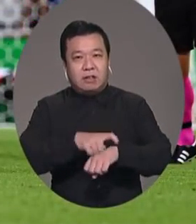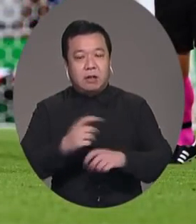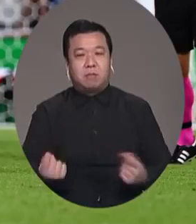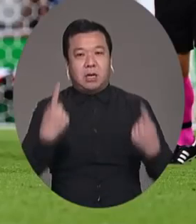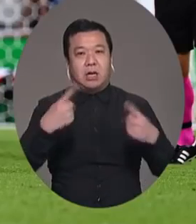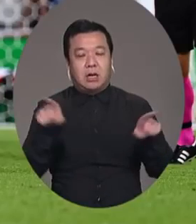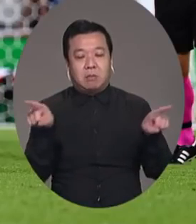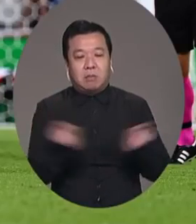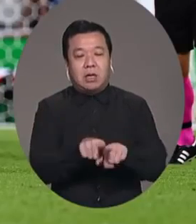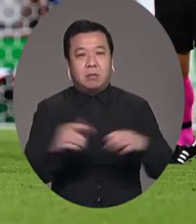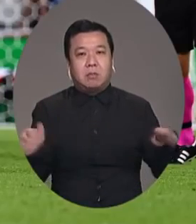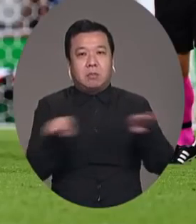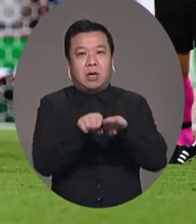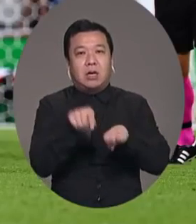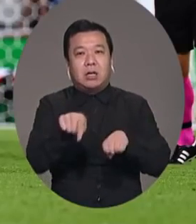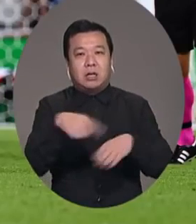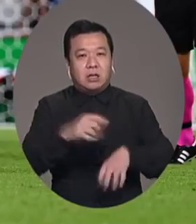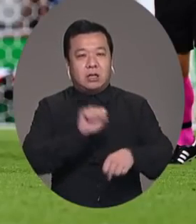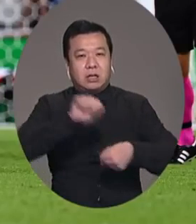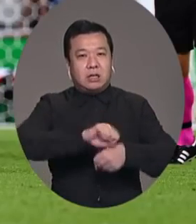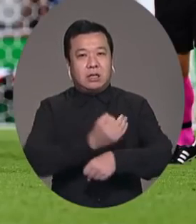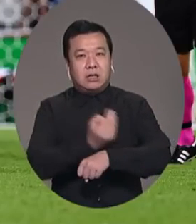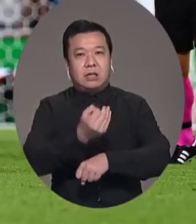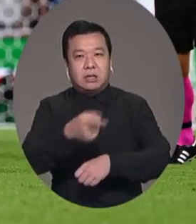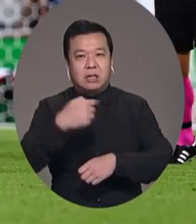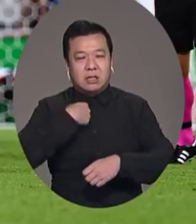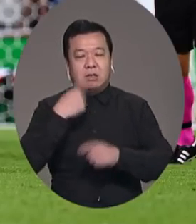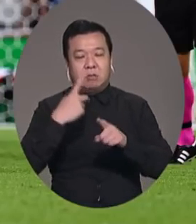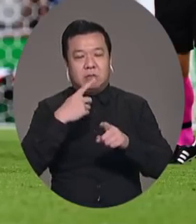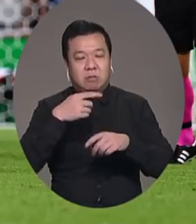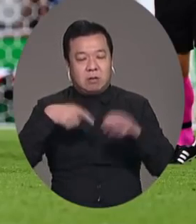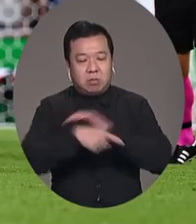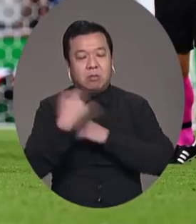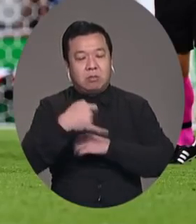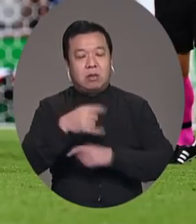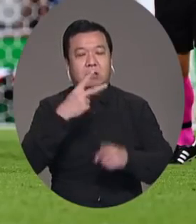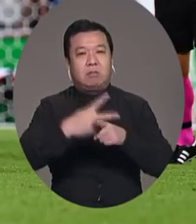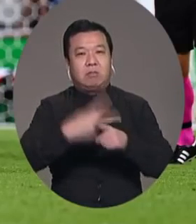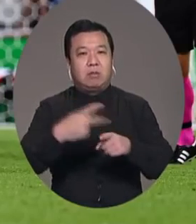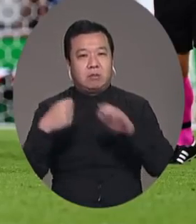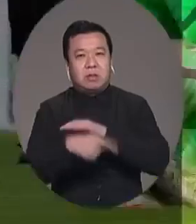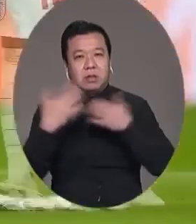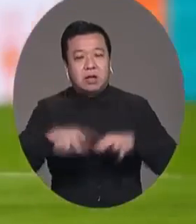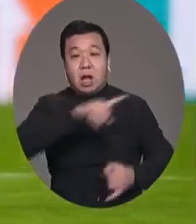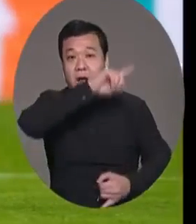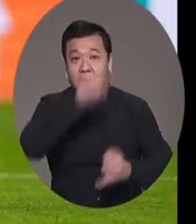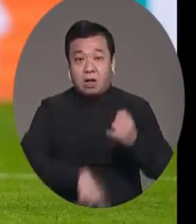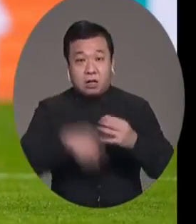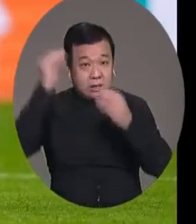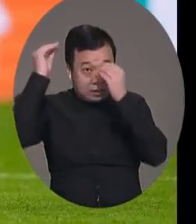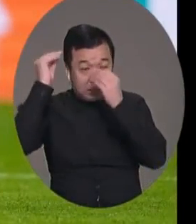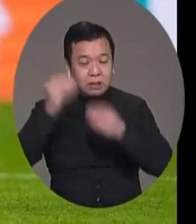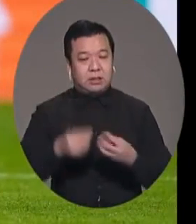1-1平手，加时30分钟没有再入球，要以互射12码分胜负。结果意大利是